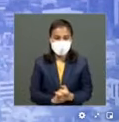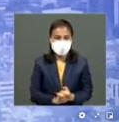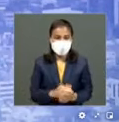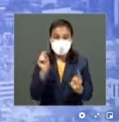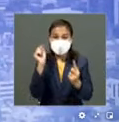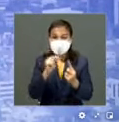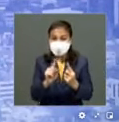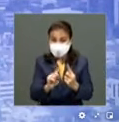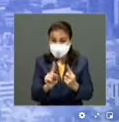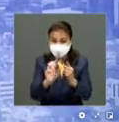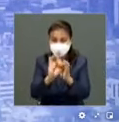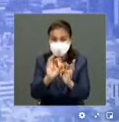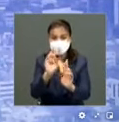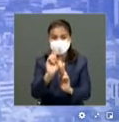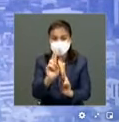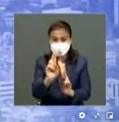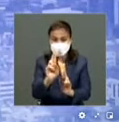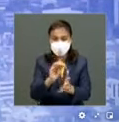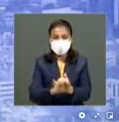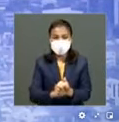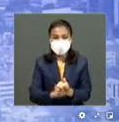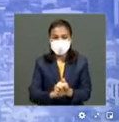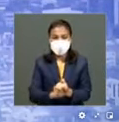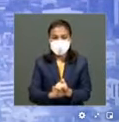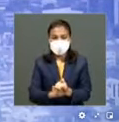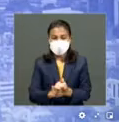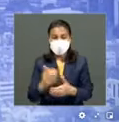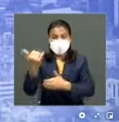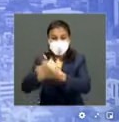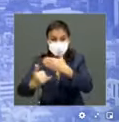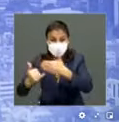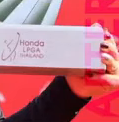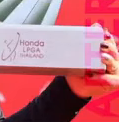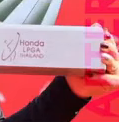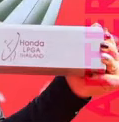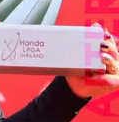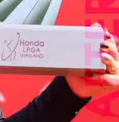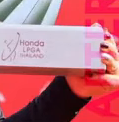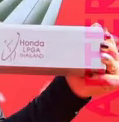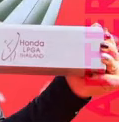ของการเฝ้าระวังการเดินทางเข้าออกจากประเทศเพื่อนบ้านนะคะ